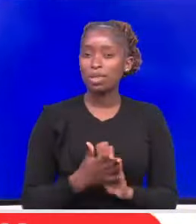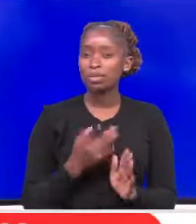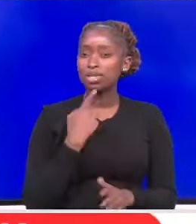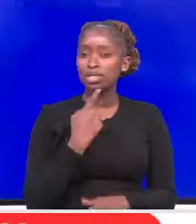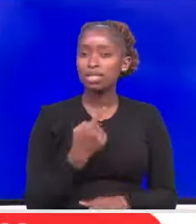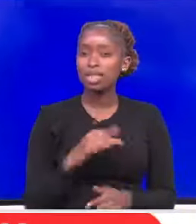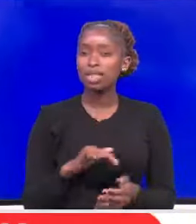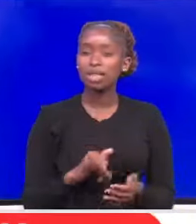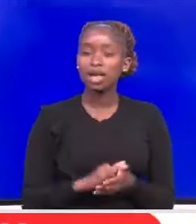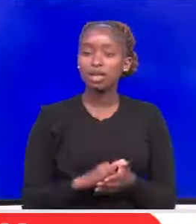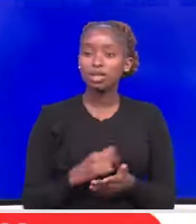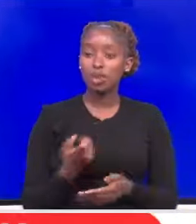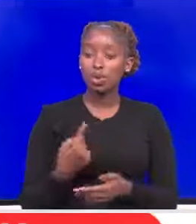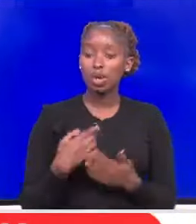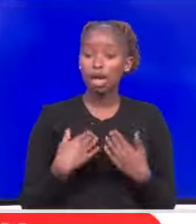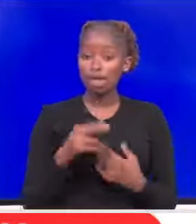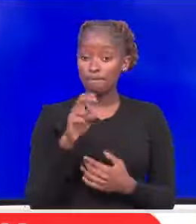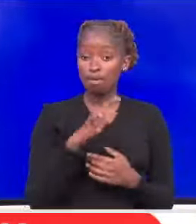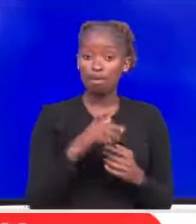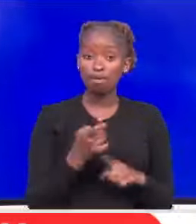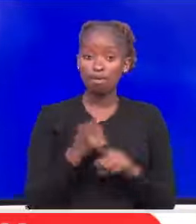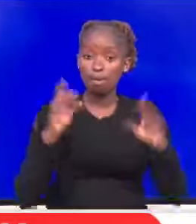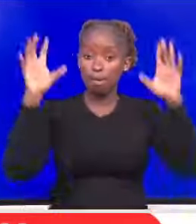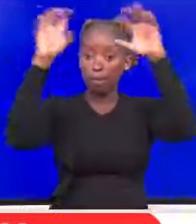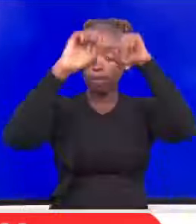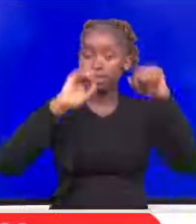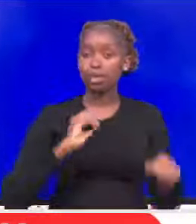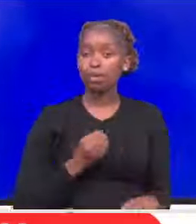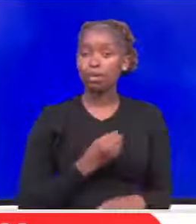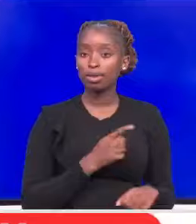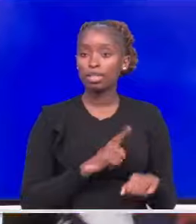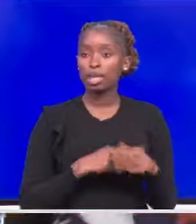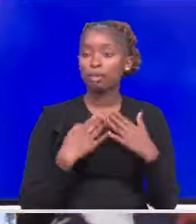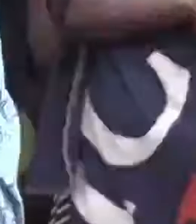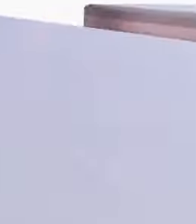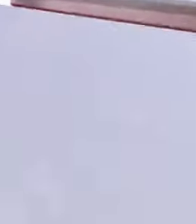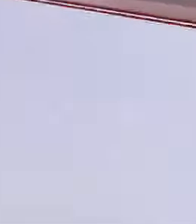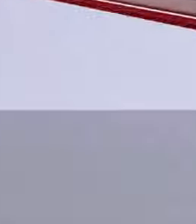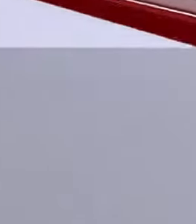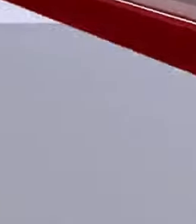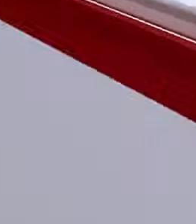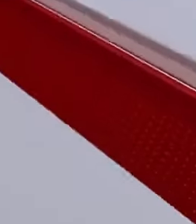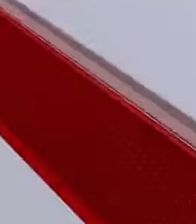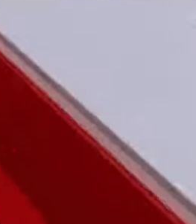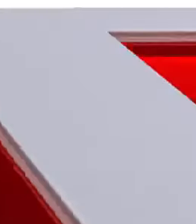tutakuwa nyuma ya president wetu kukiwa mchana na kukiwa usiku.